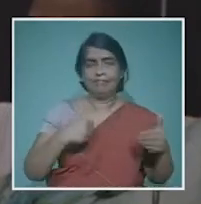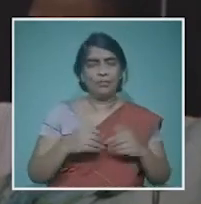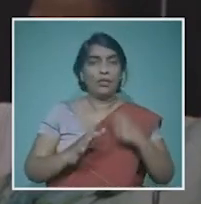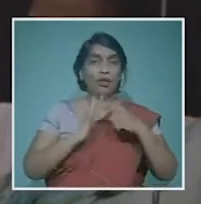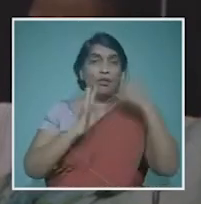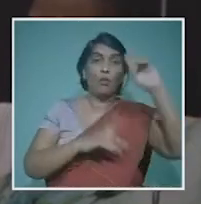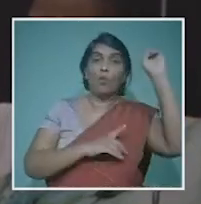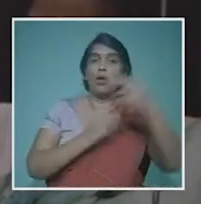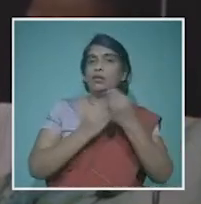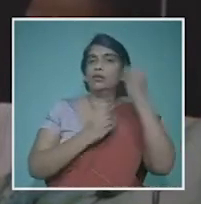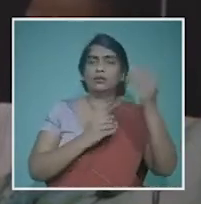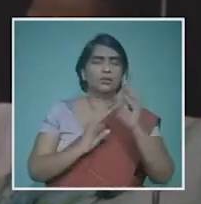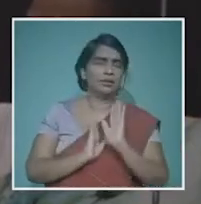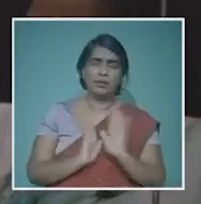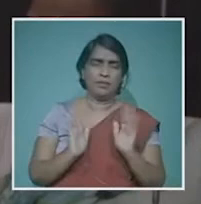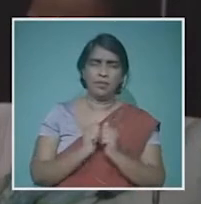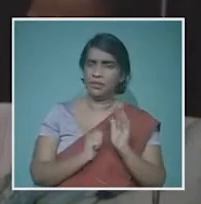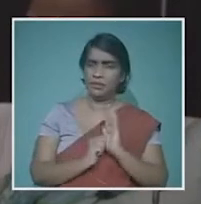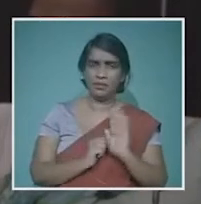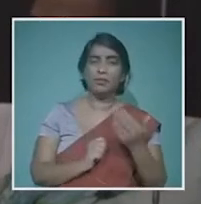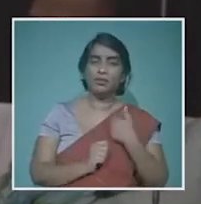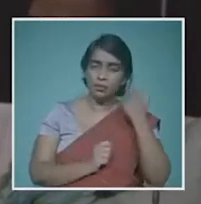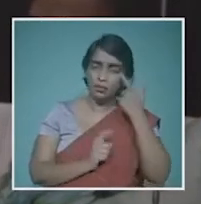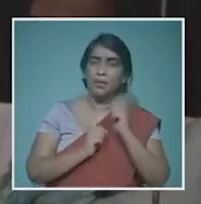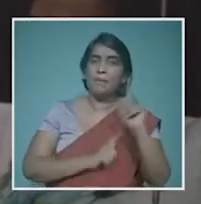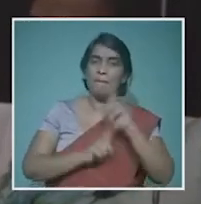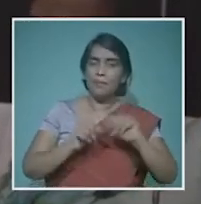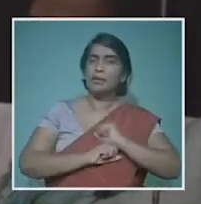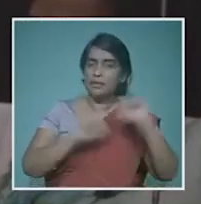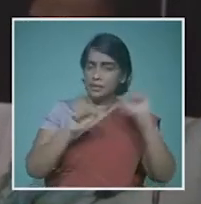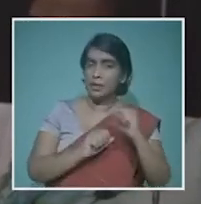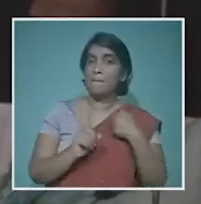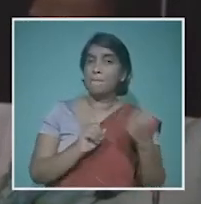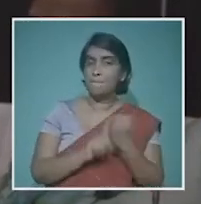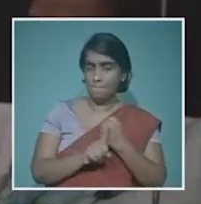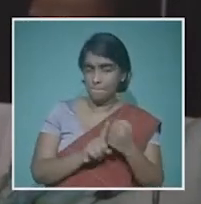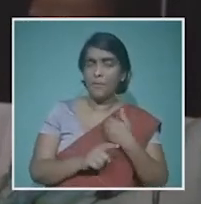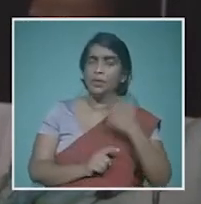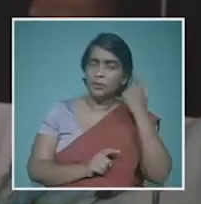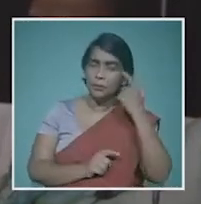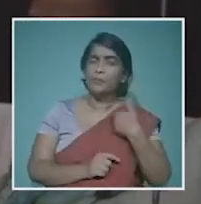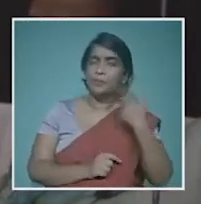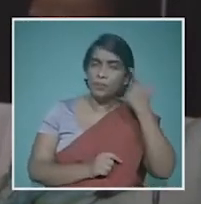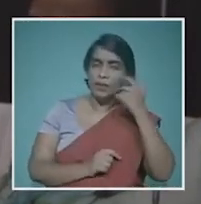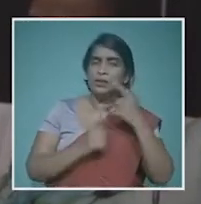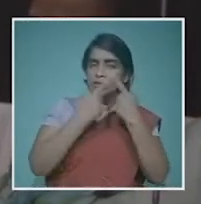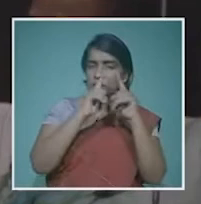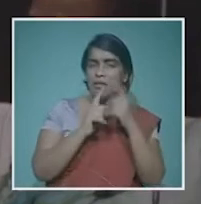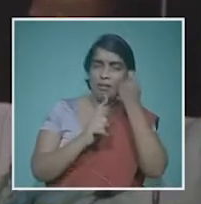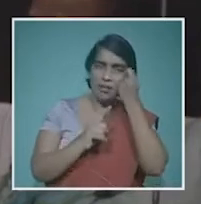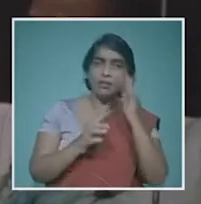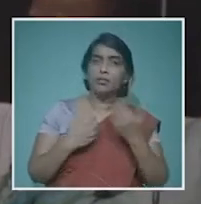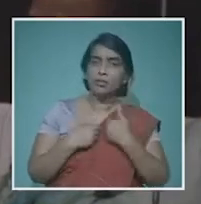ජාත්‍යන්තරේ දිනවන්න කරන්න එපා මේ වැඩේ. අපි දන්නවා පාර්ලිමේන්තු අරගලයේදී අපිට තිබුණු බලපෑම්. අපි දන්නවා අපිට තිබුණු යම් යම් කරුණු කාරණා.